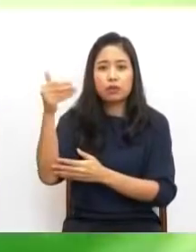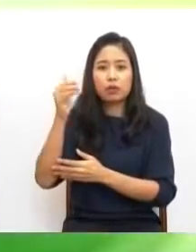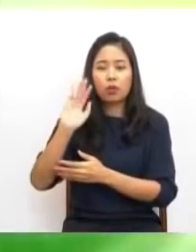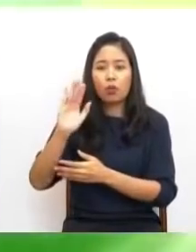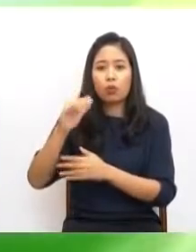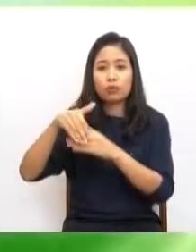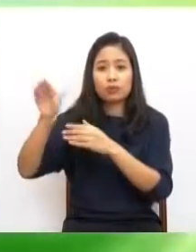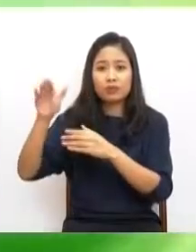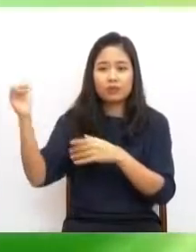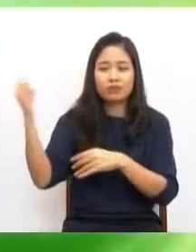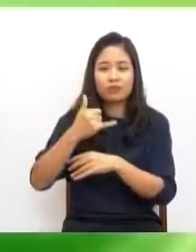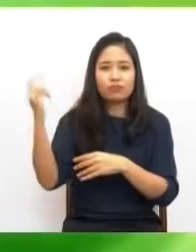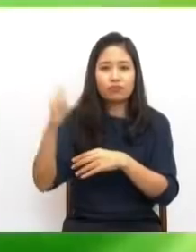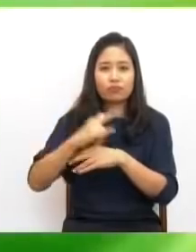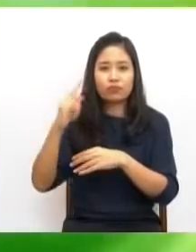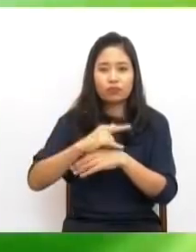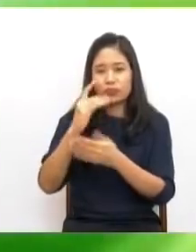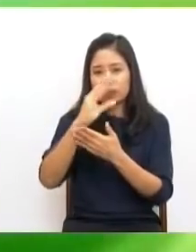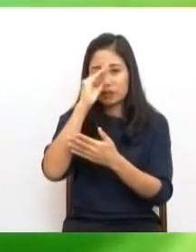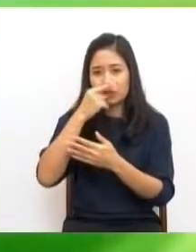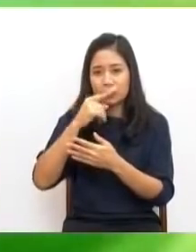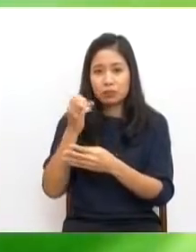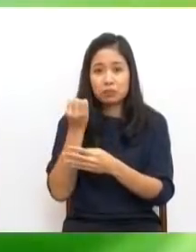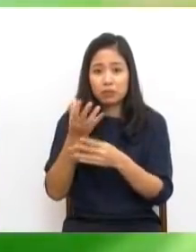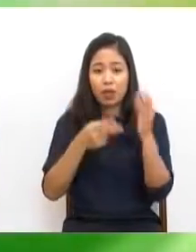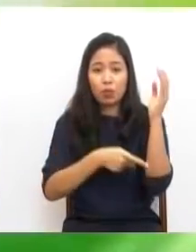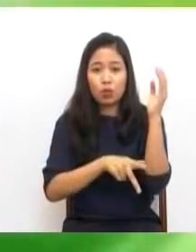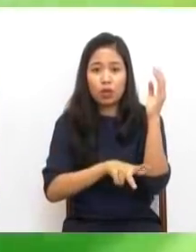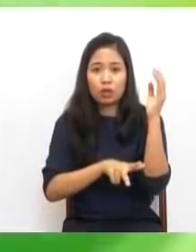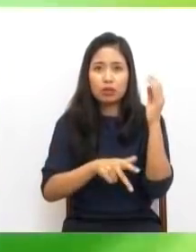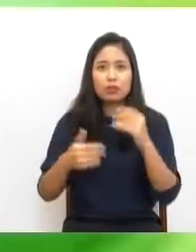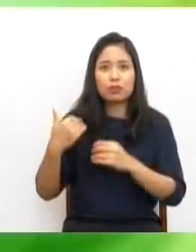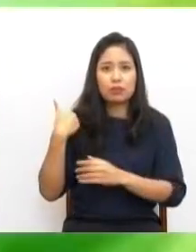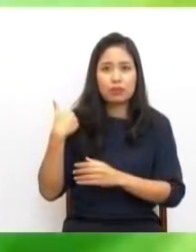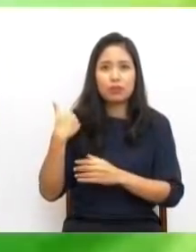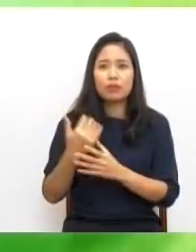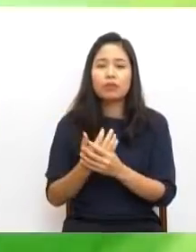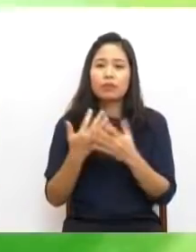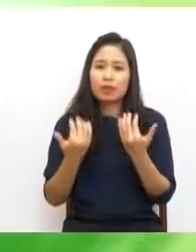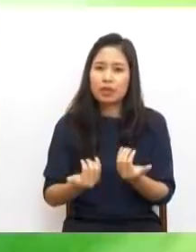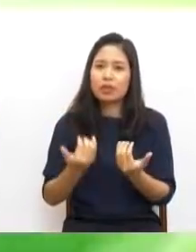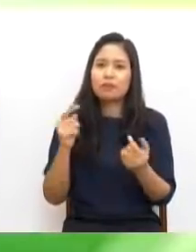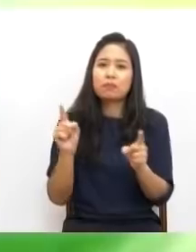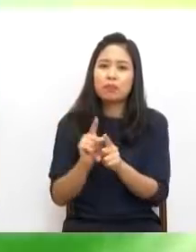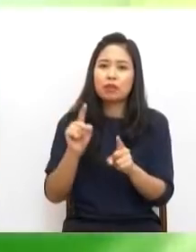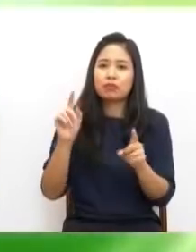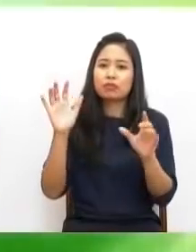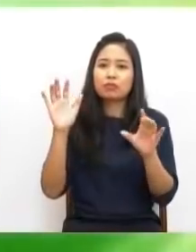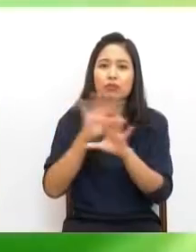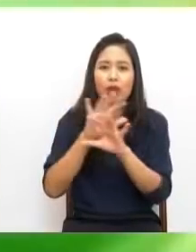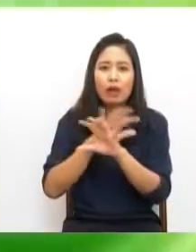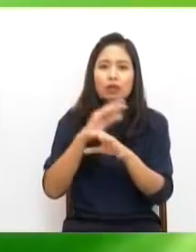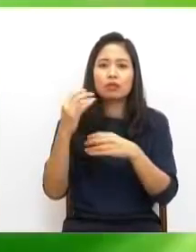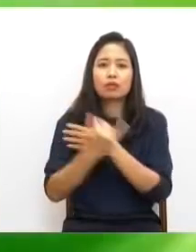าติมาอยู่อย่างมากมายหรืออาจจะบอกได้ว่าเกาะภูเก็ตเนี่ยเป็นเมืองนานาชาติไปแล้วทีนี้มันก็จะมีนักเรียน